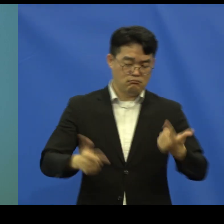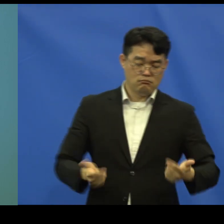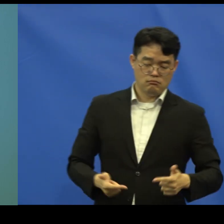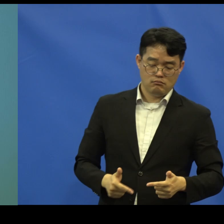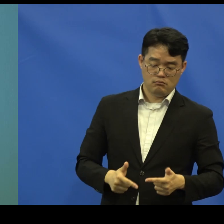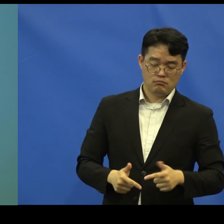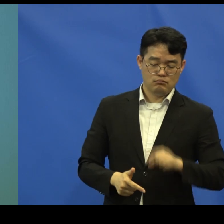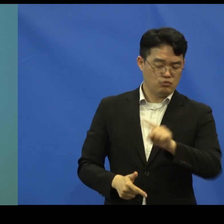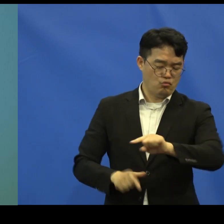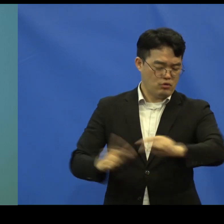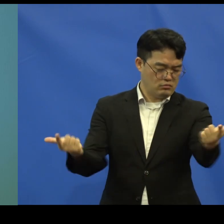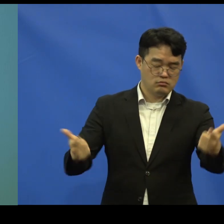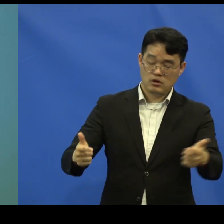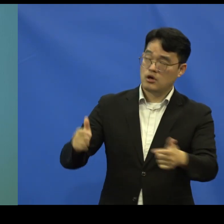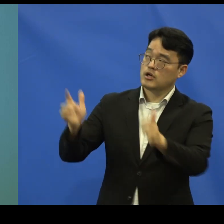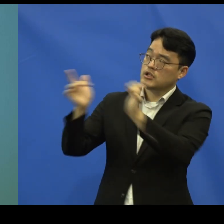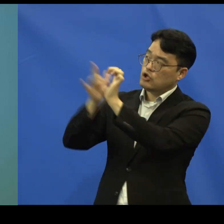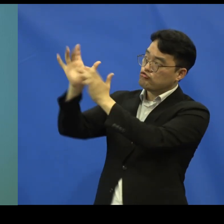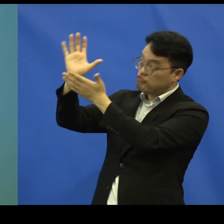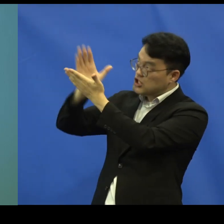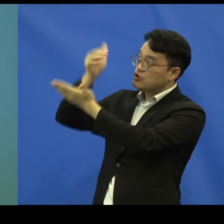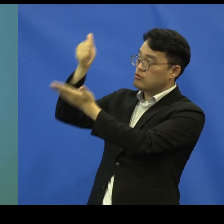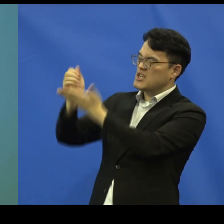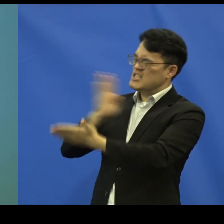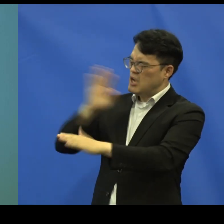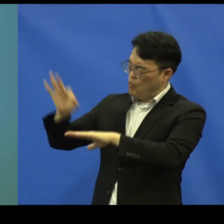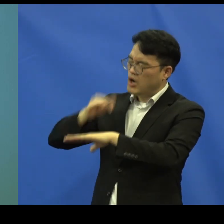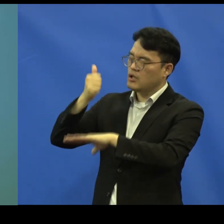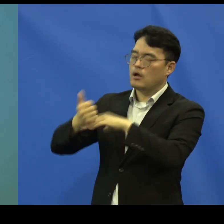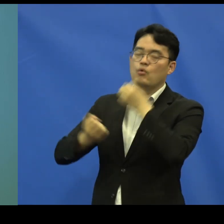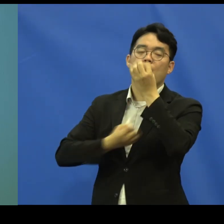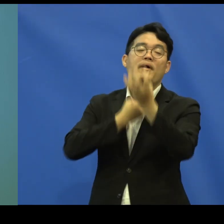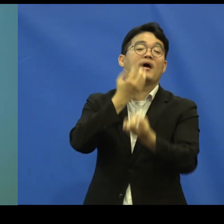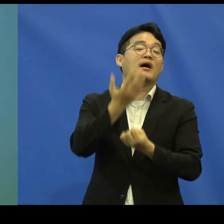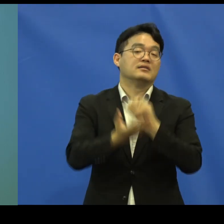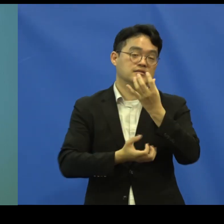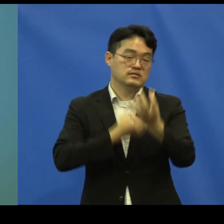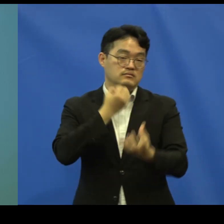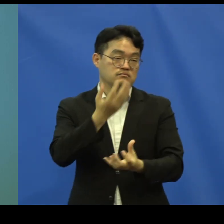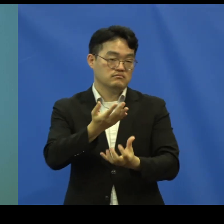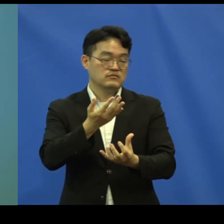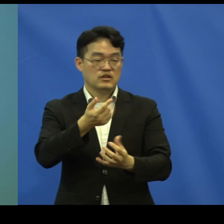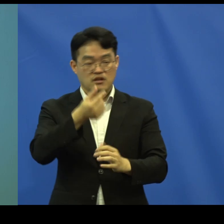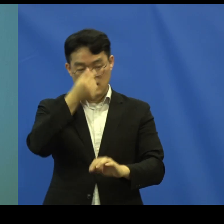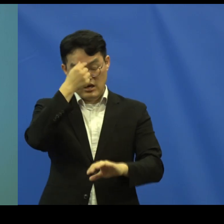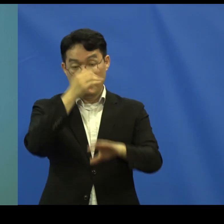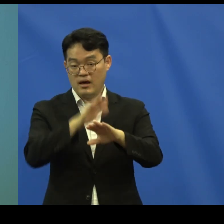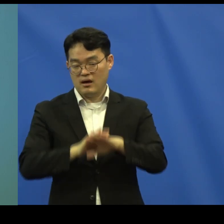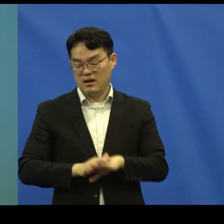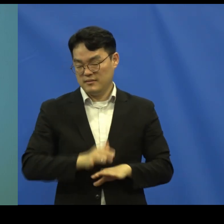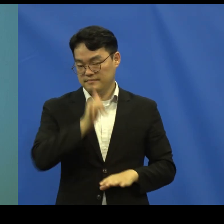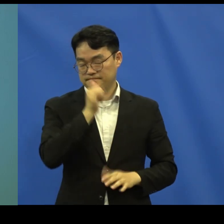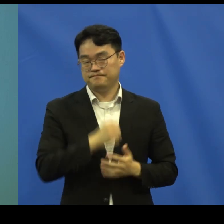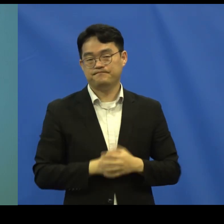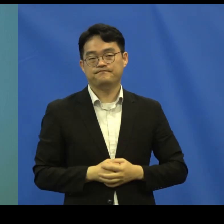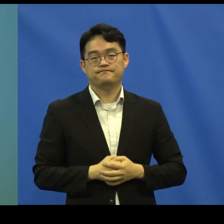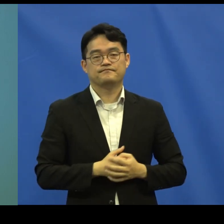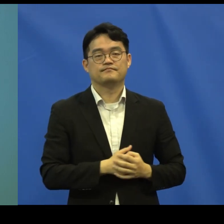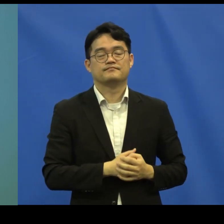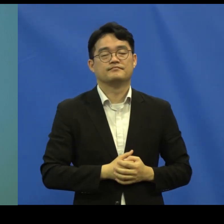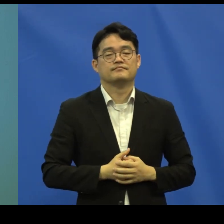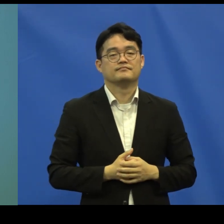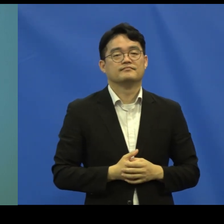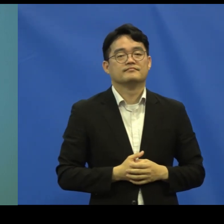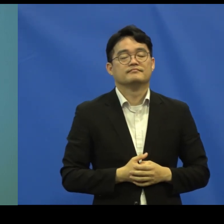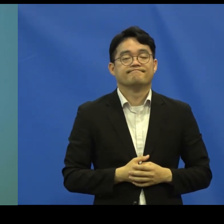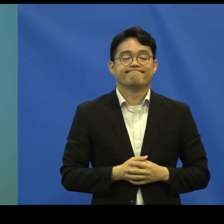그걸 고백하는 게 예배라는 거죠. 자, 주님이 앉으신 보좌의 구체적인 묘사들이 이제 쭉 이렇게